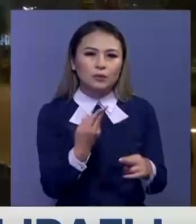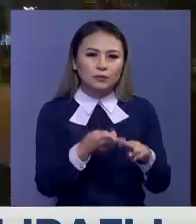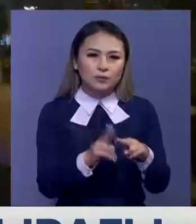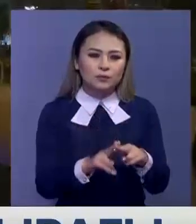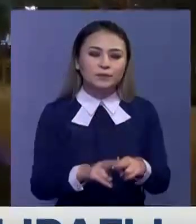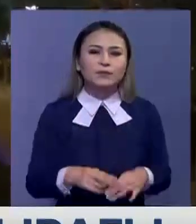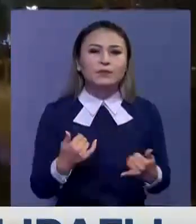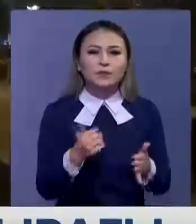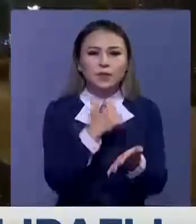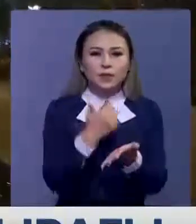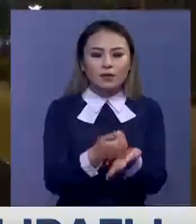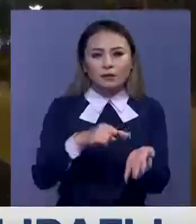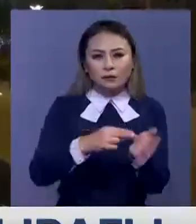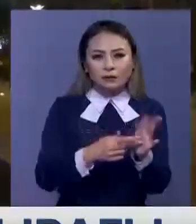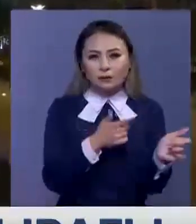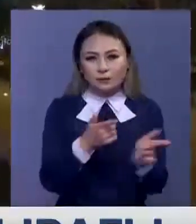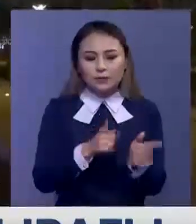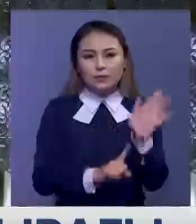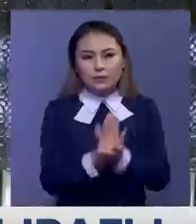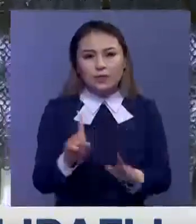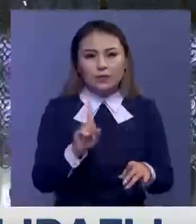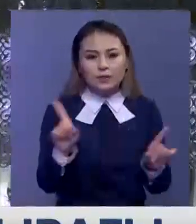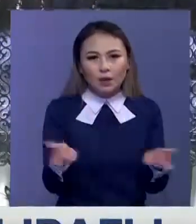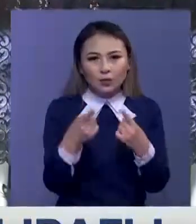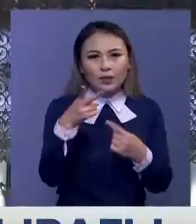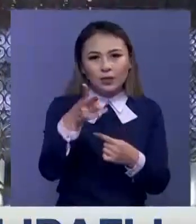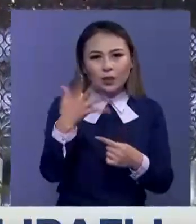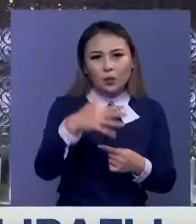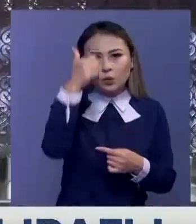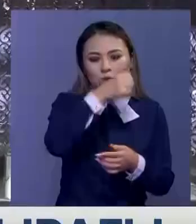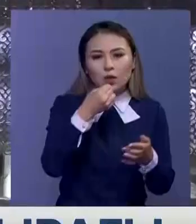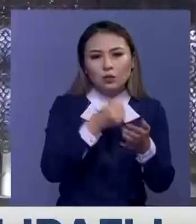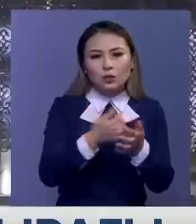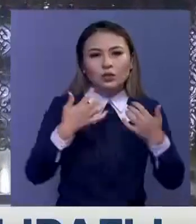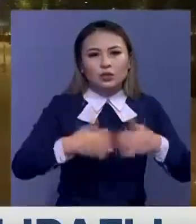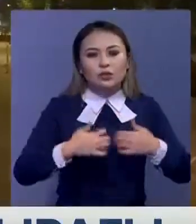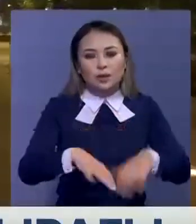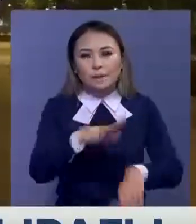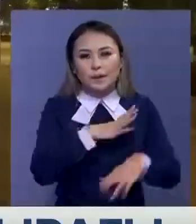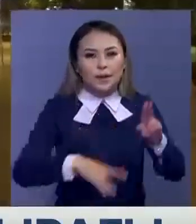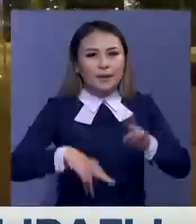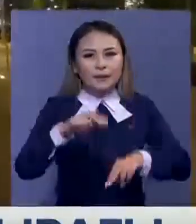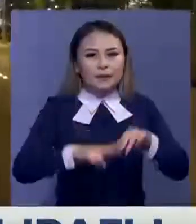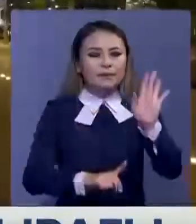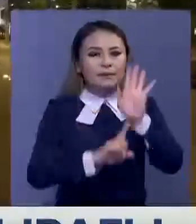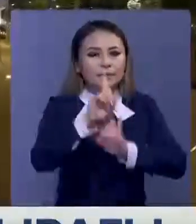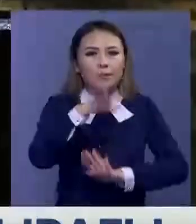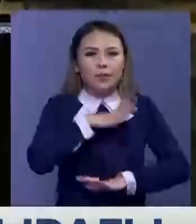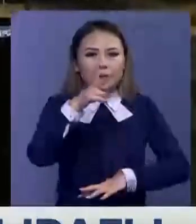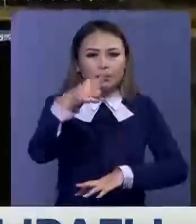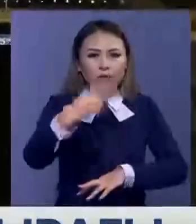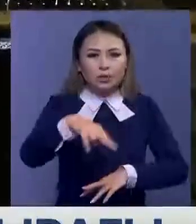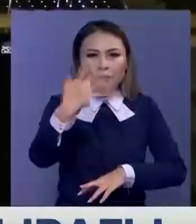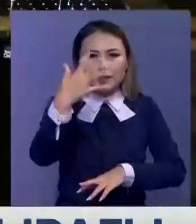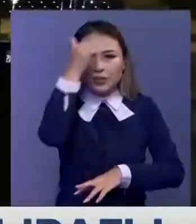отыр. Бас жоспарға сүйенсек, қаланы дамыту мерзімі 2050 жылға дейін есептелген. Құрылыстың негізгі бөлігі